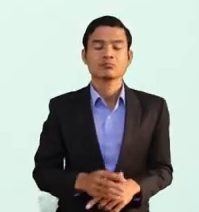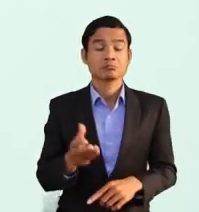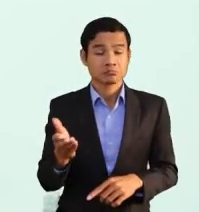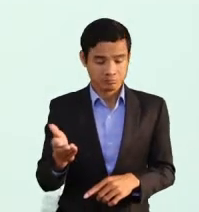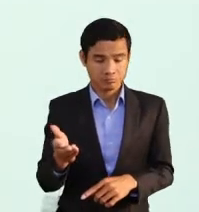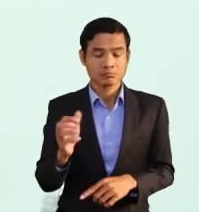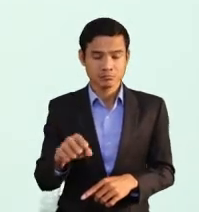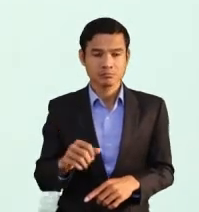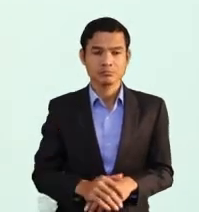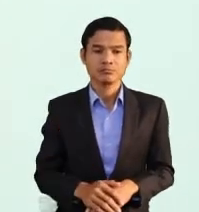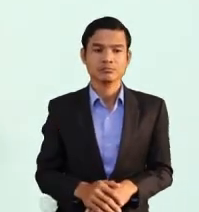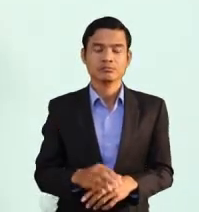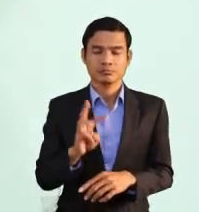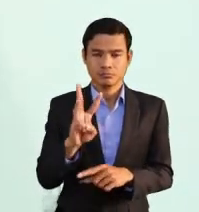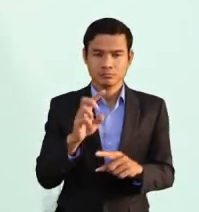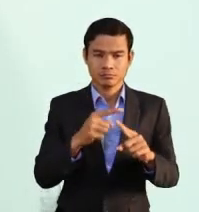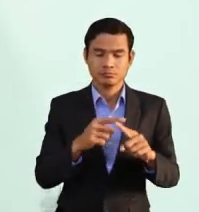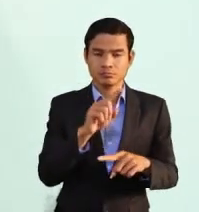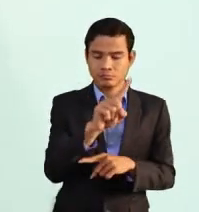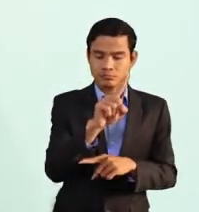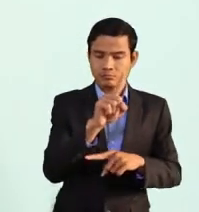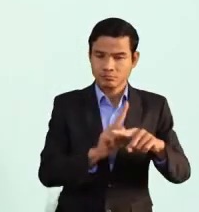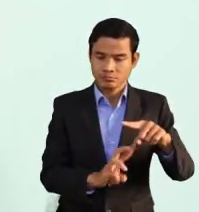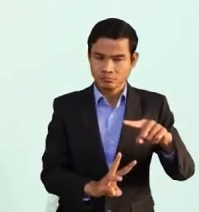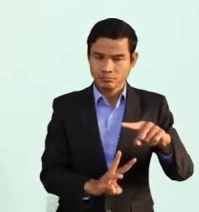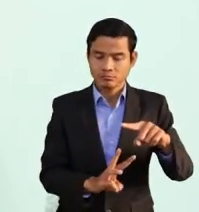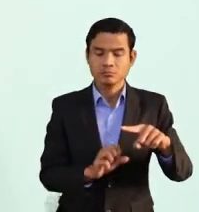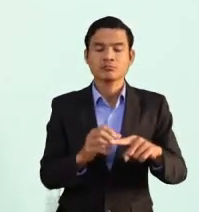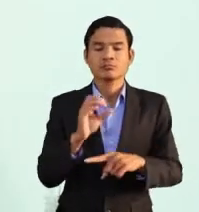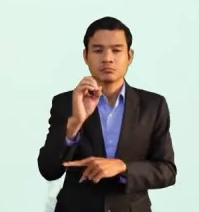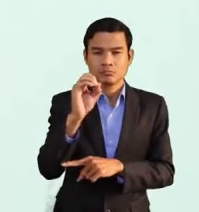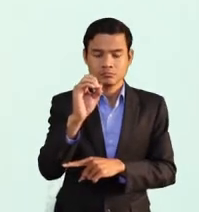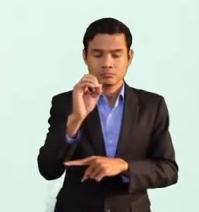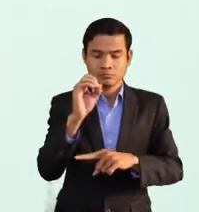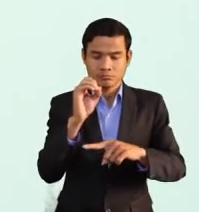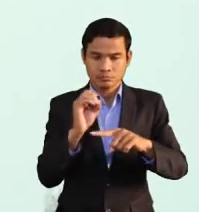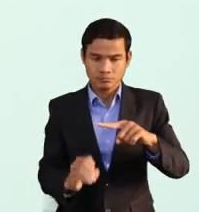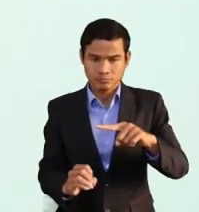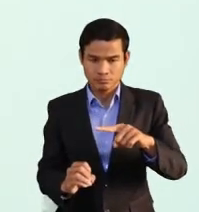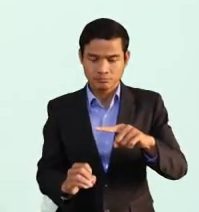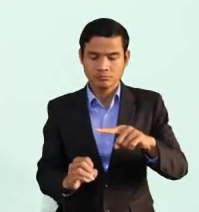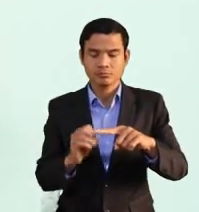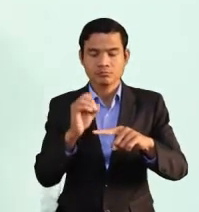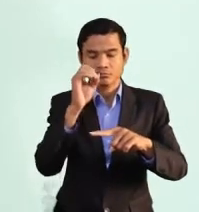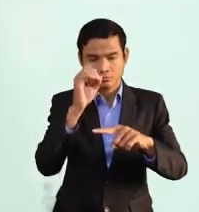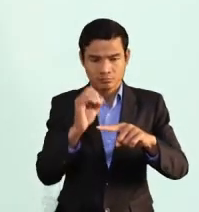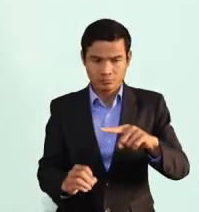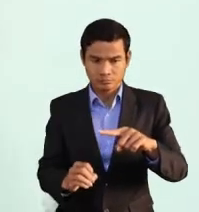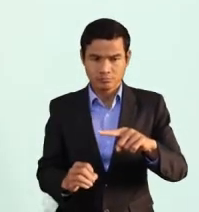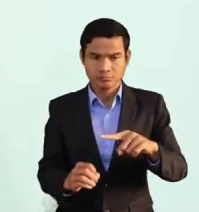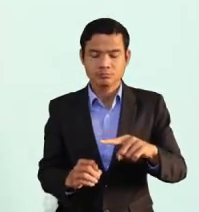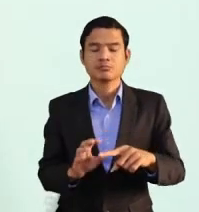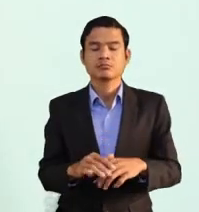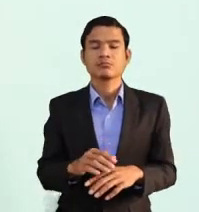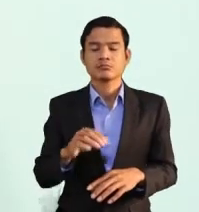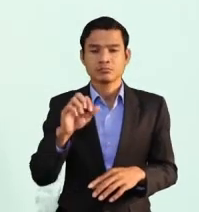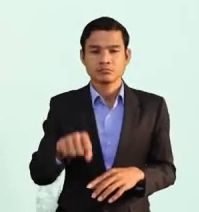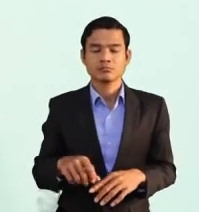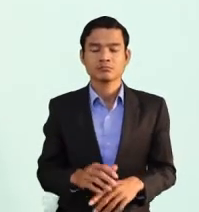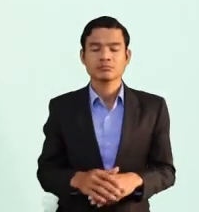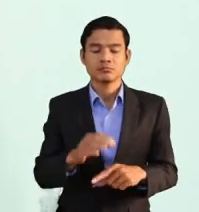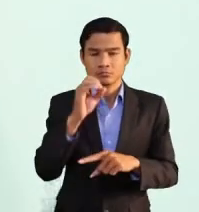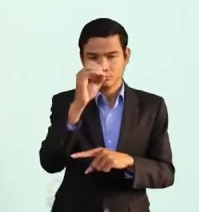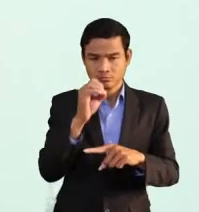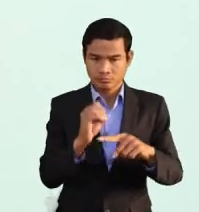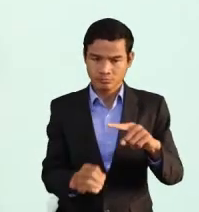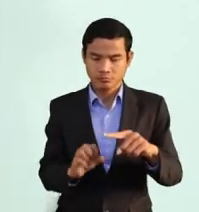còn á cha bay mùi đón bay hai sâu năng ái cứ dương tùm lẽ tám tám cào gì máu nó còn